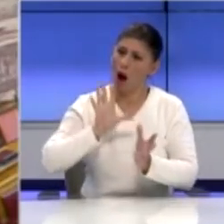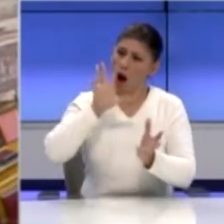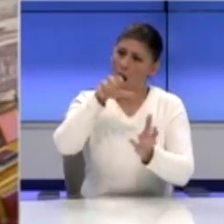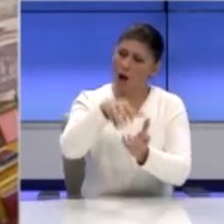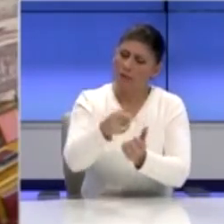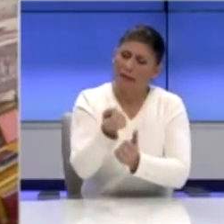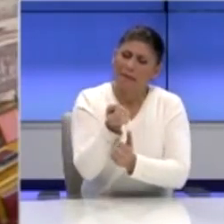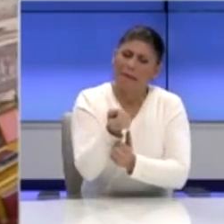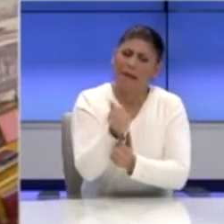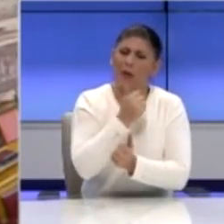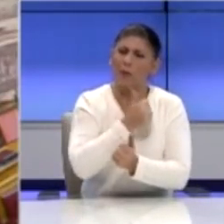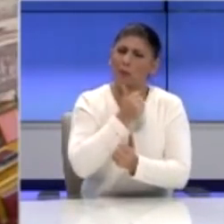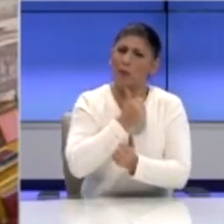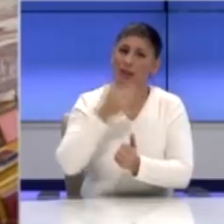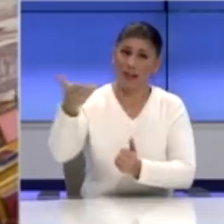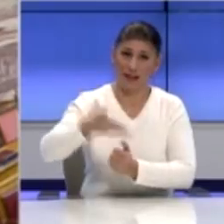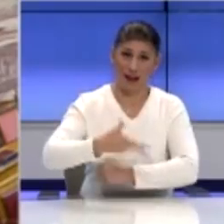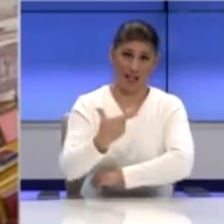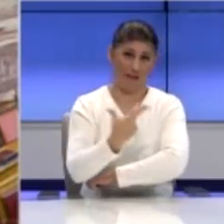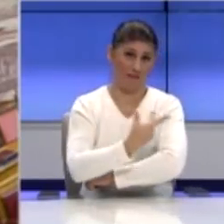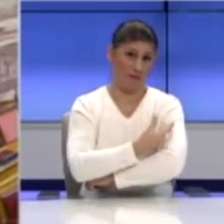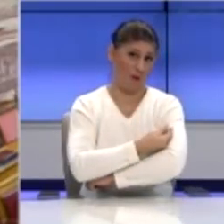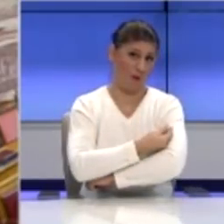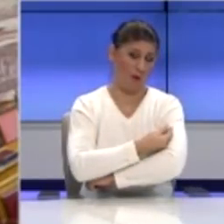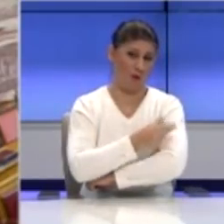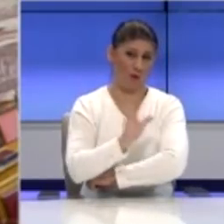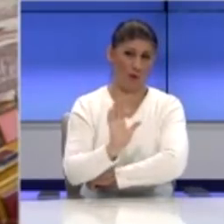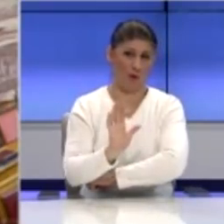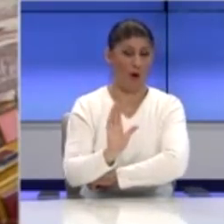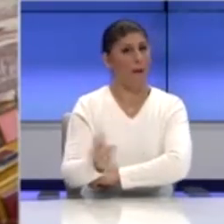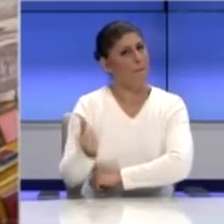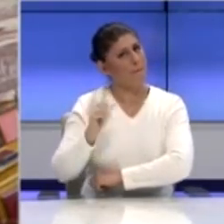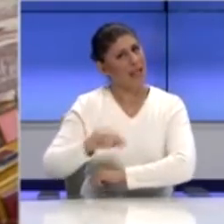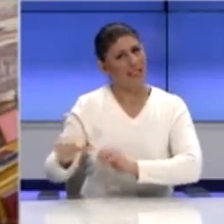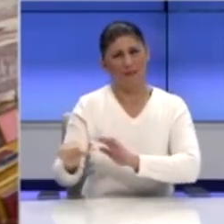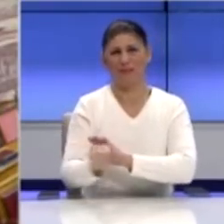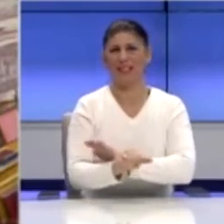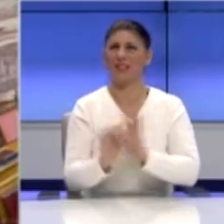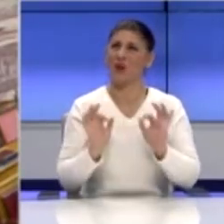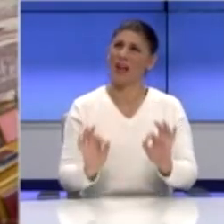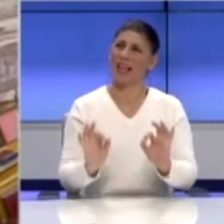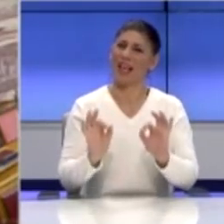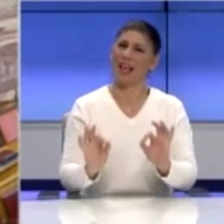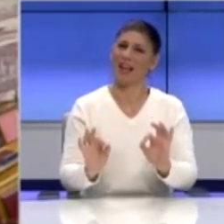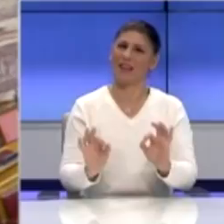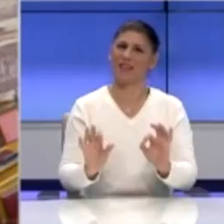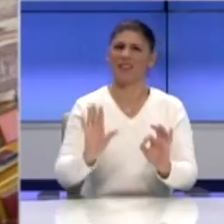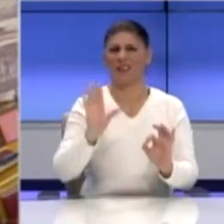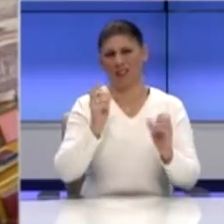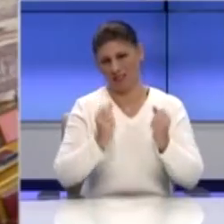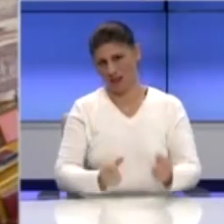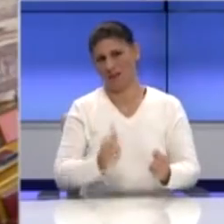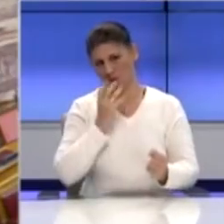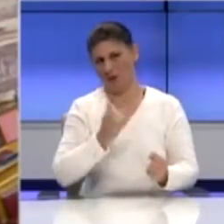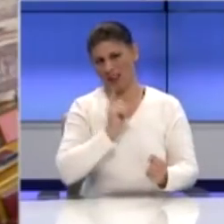ακόμα για να έρθει το εμβόλιο και μετά να επιστρέψουμε επιτέλους στην κανονικότητα δεν αντέχουν σε